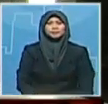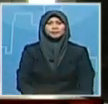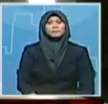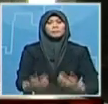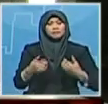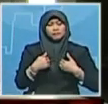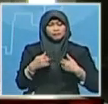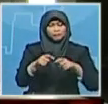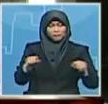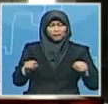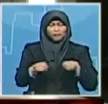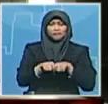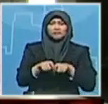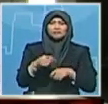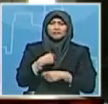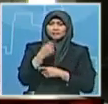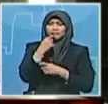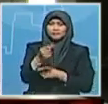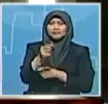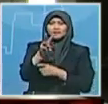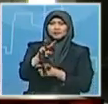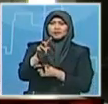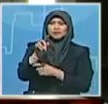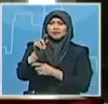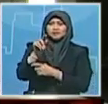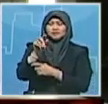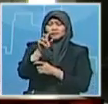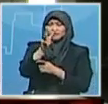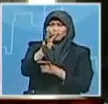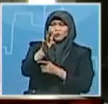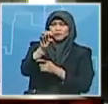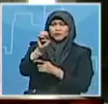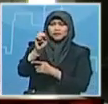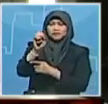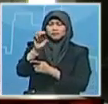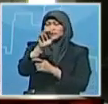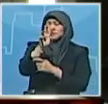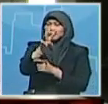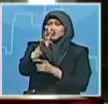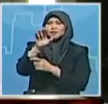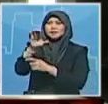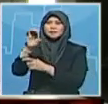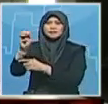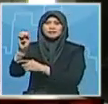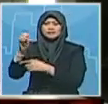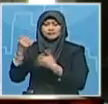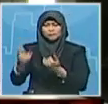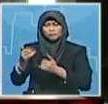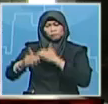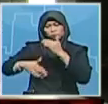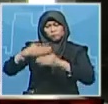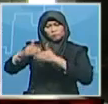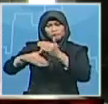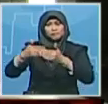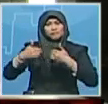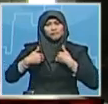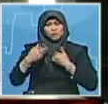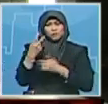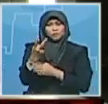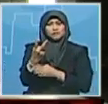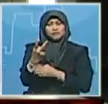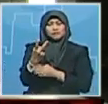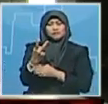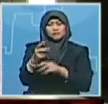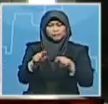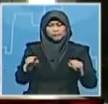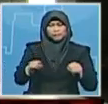ada beberapa tempat yang saya katakan WCE tadi. WCE ini sedang rancak dilaksanakan. Dia ada dua. Satu yang